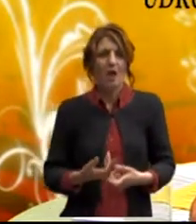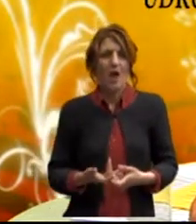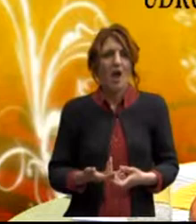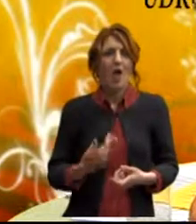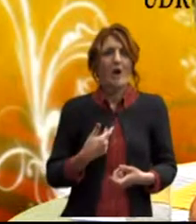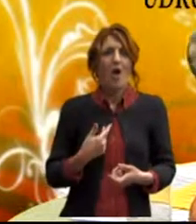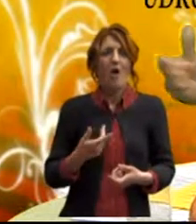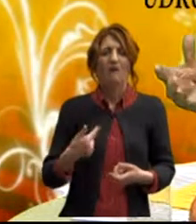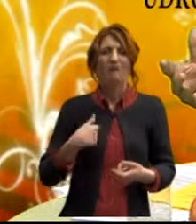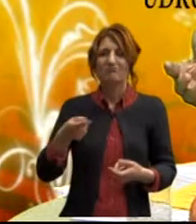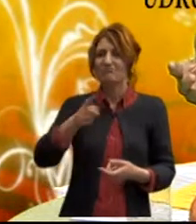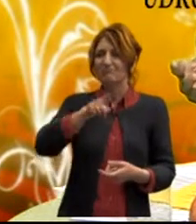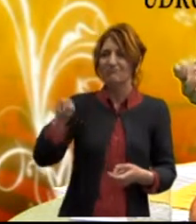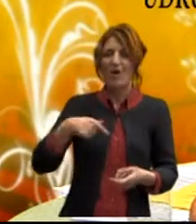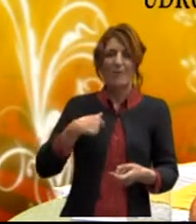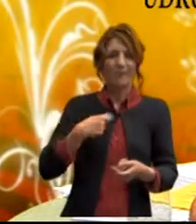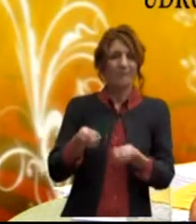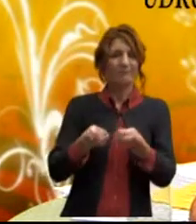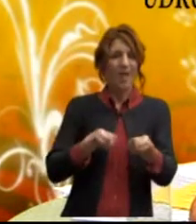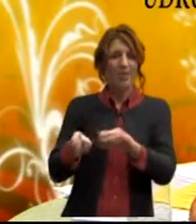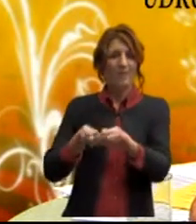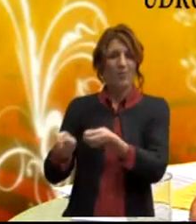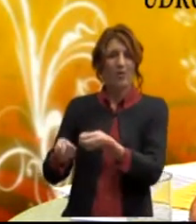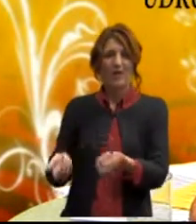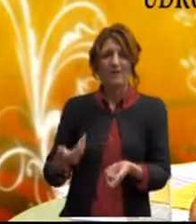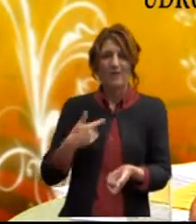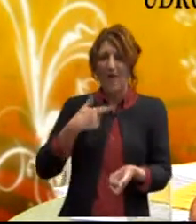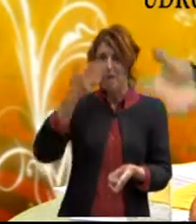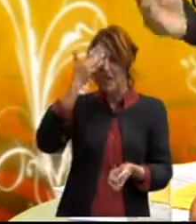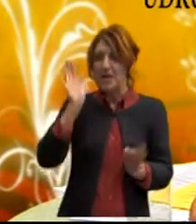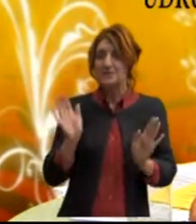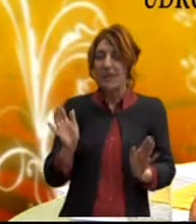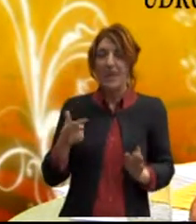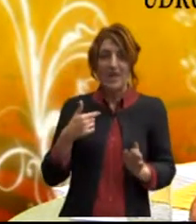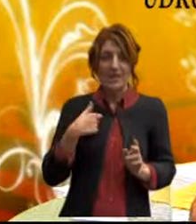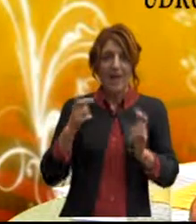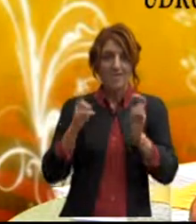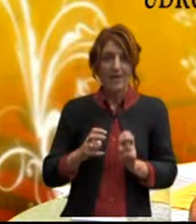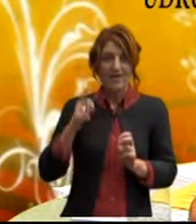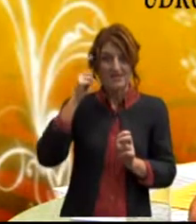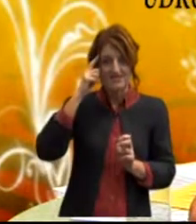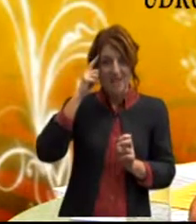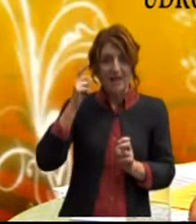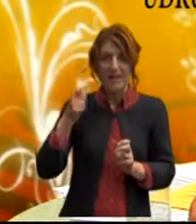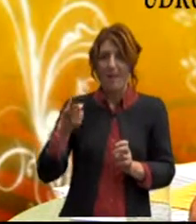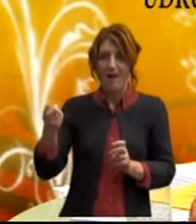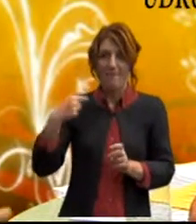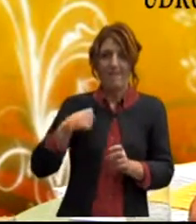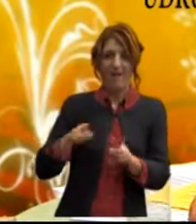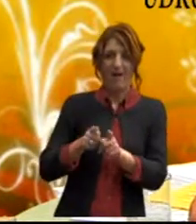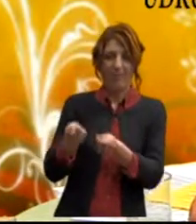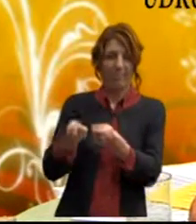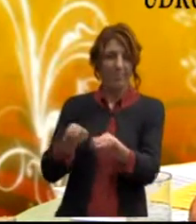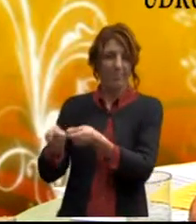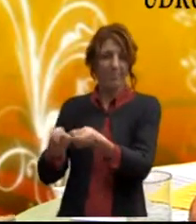s nama manipulirao. Ne znam, što manje znam, više sam manipulativno tu za nekoga. Da